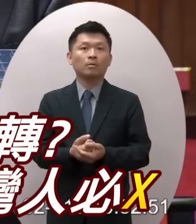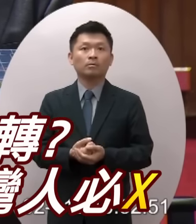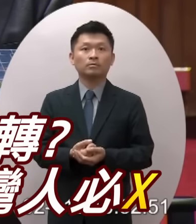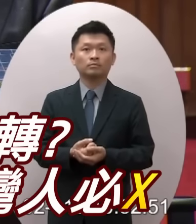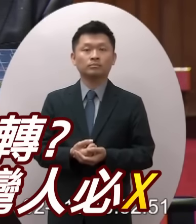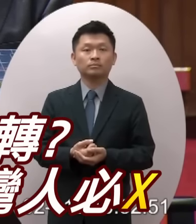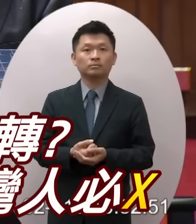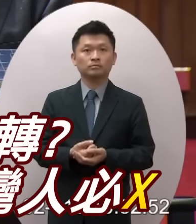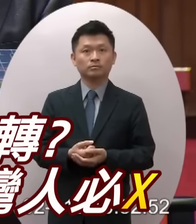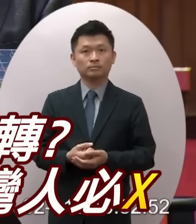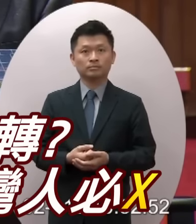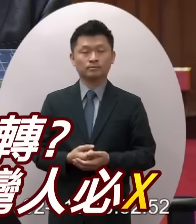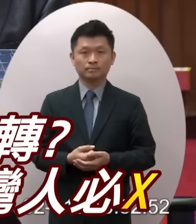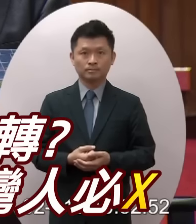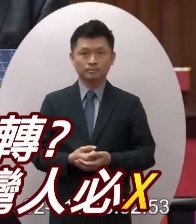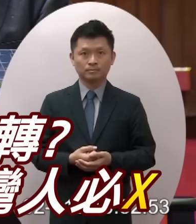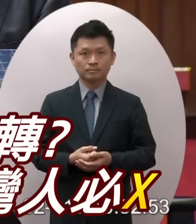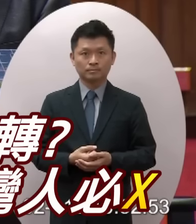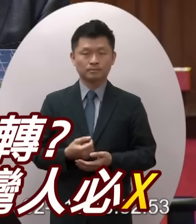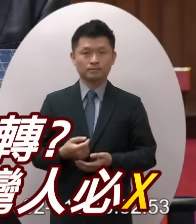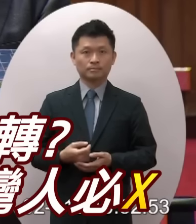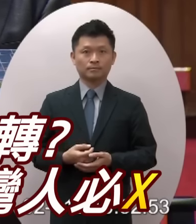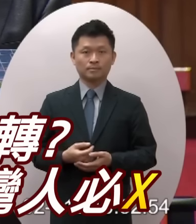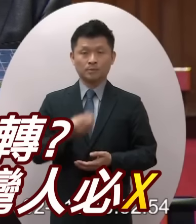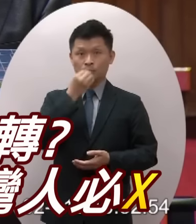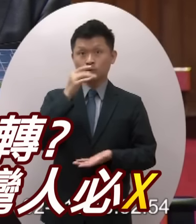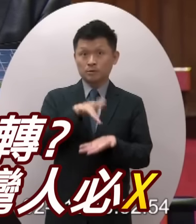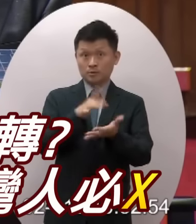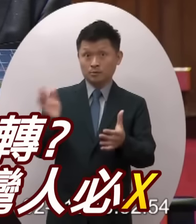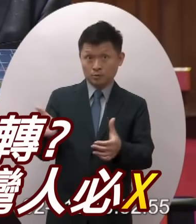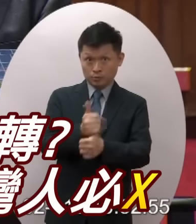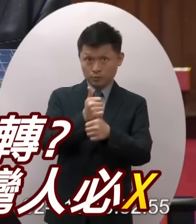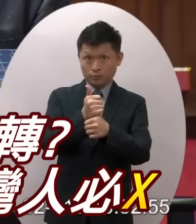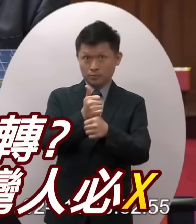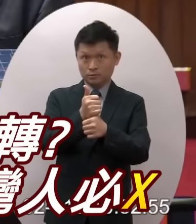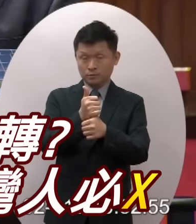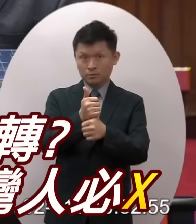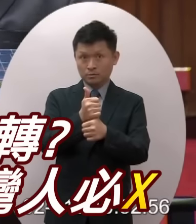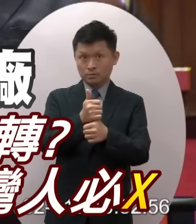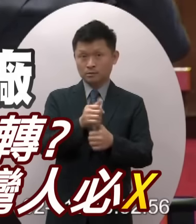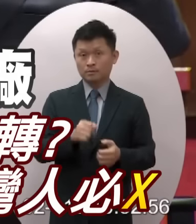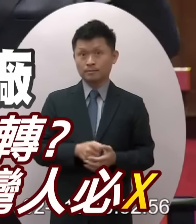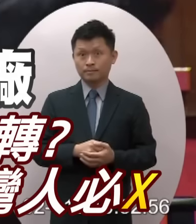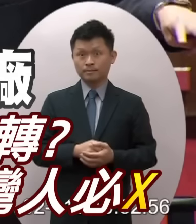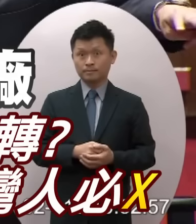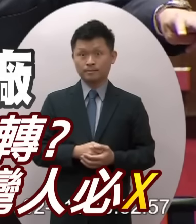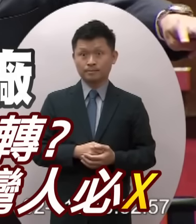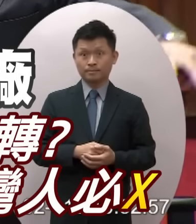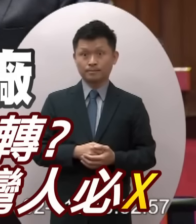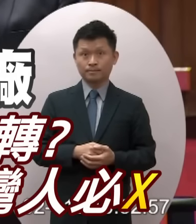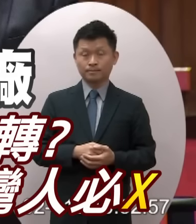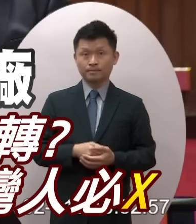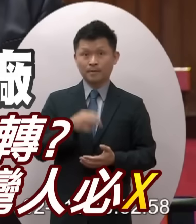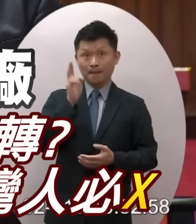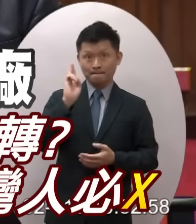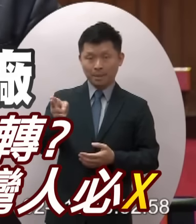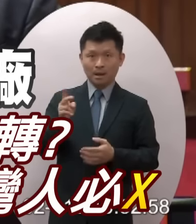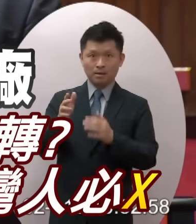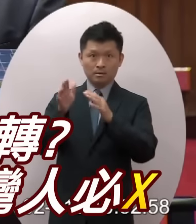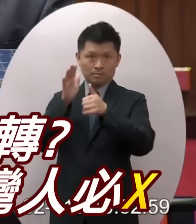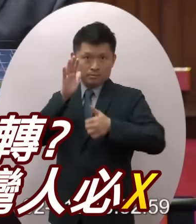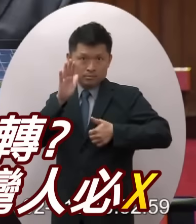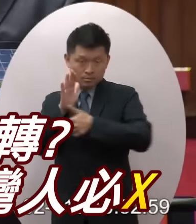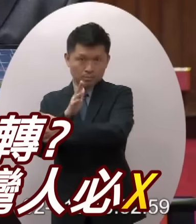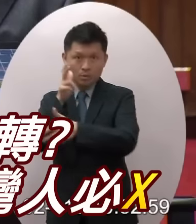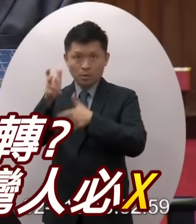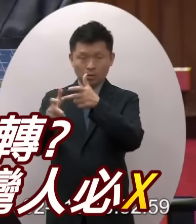你是不是会当？食药署、食药署呢？派驻人员进驻甲征收这间工厂，